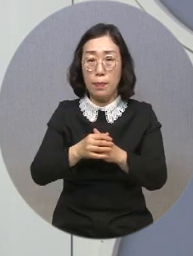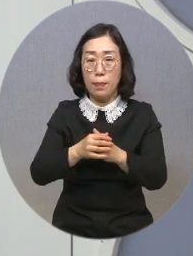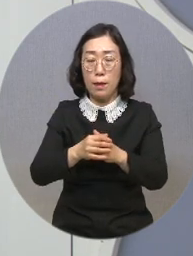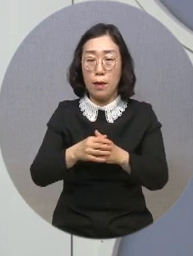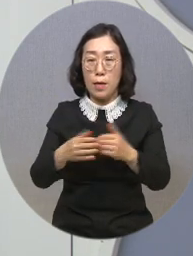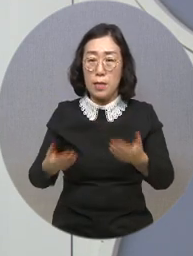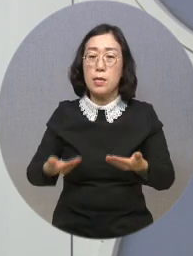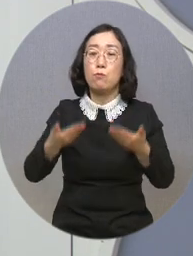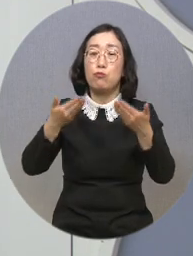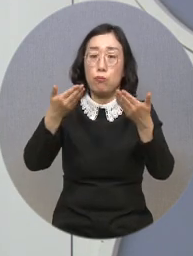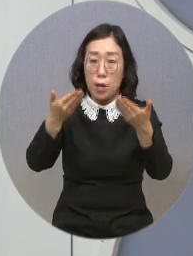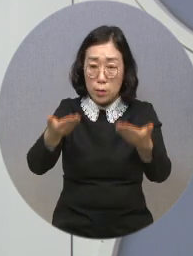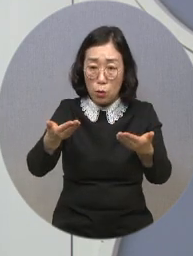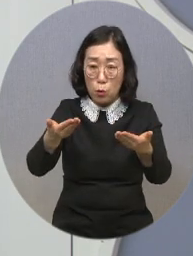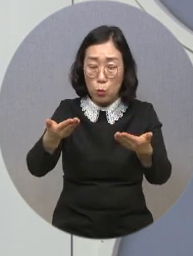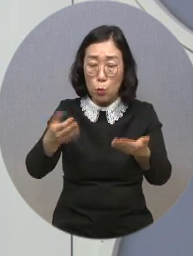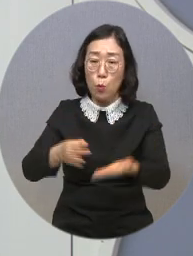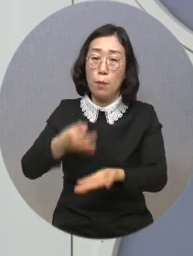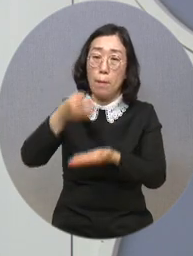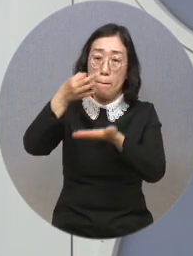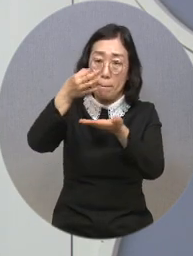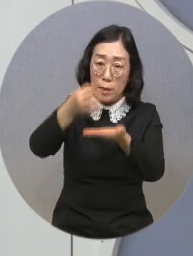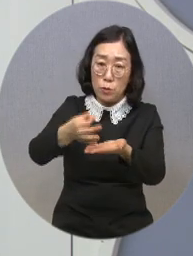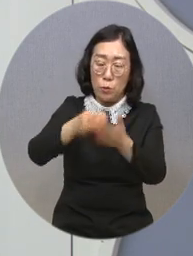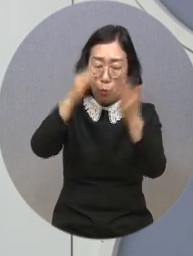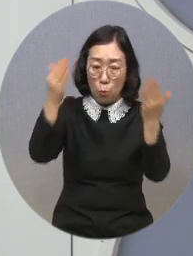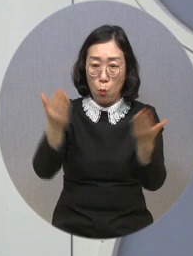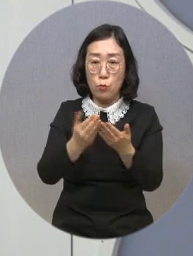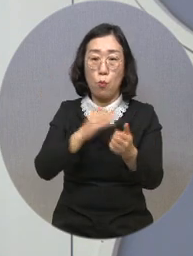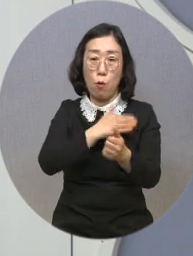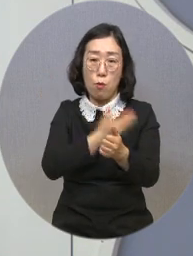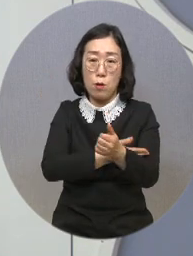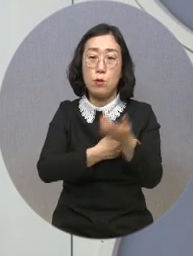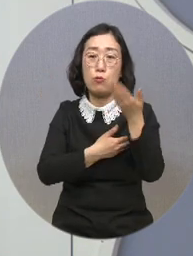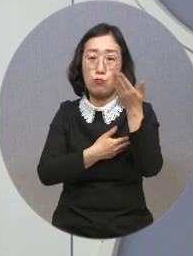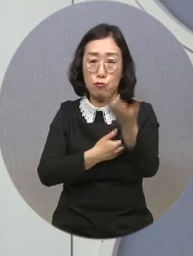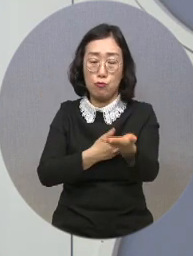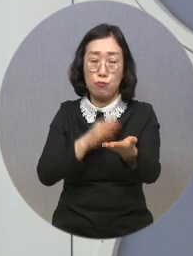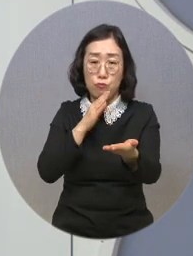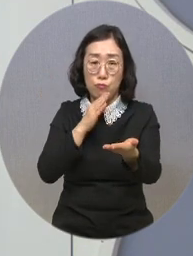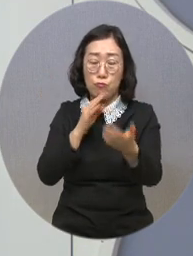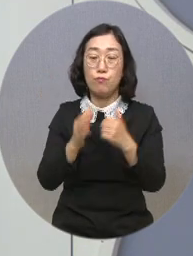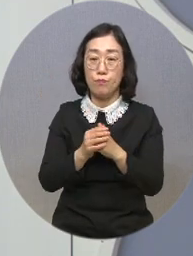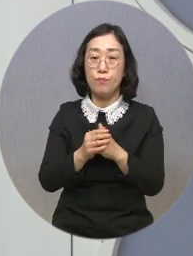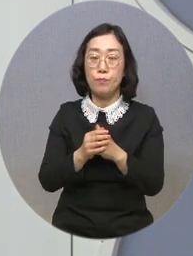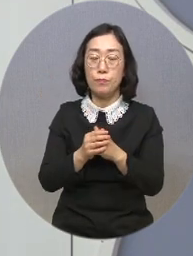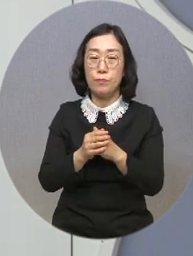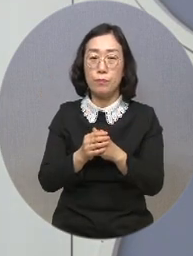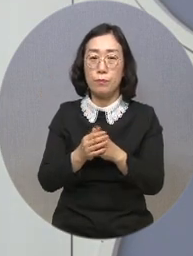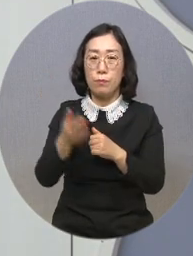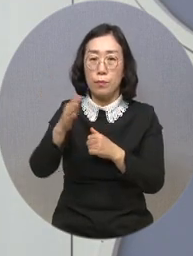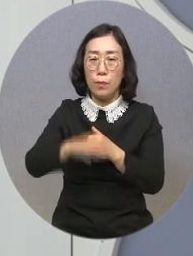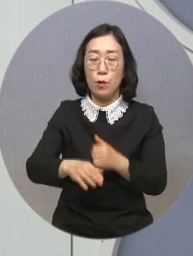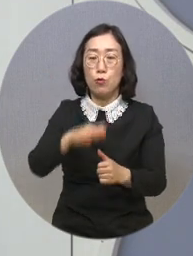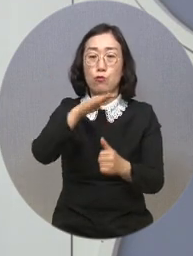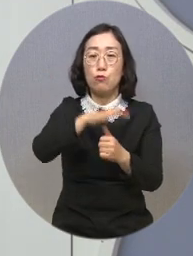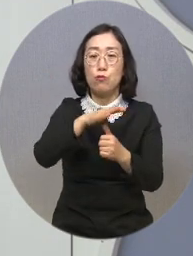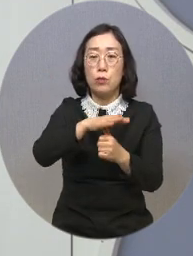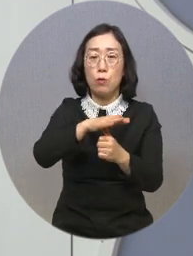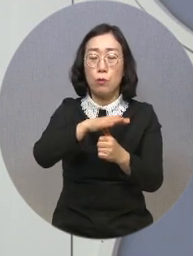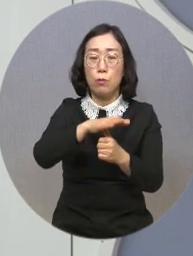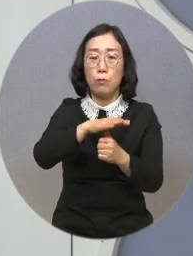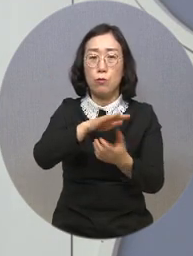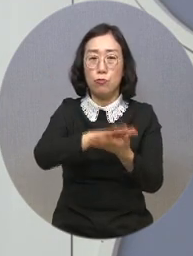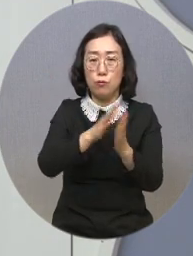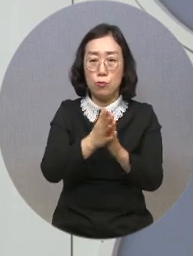기부해서 자기 재산적인 권리를 다 양도한 건데 유경사업을 한다고. 유치원 하는 사람들은 그런 거